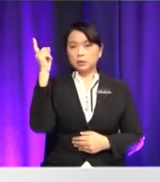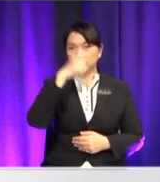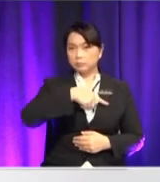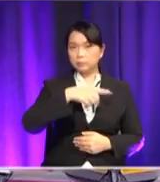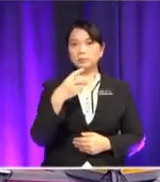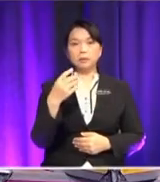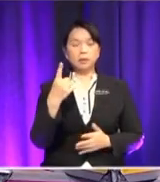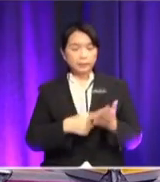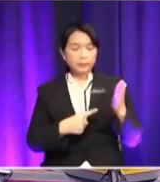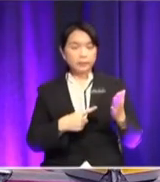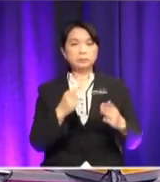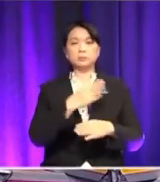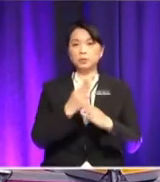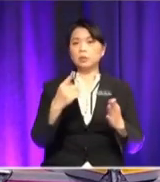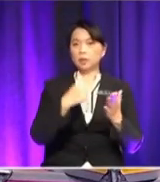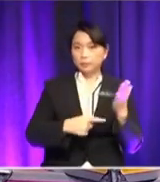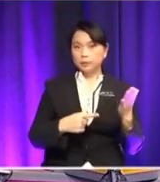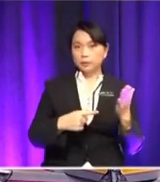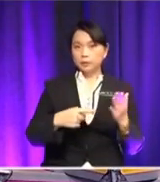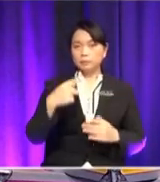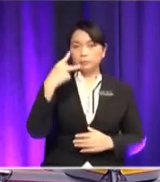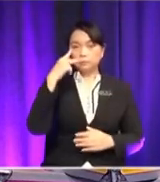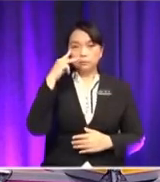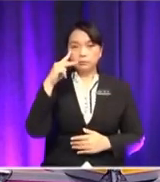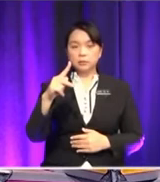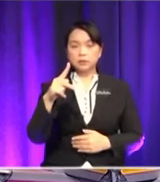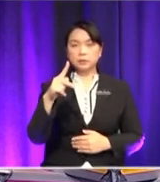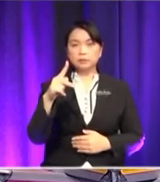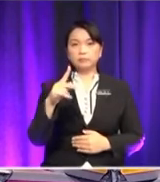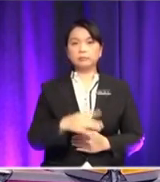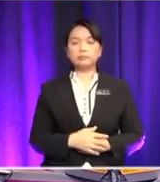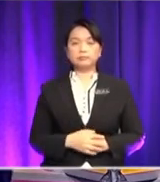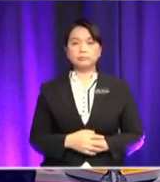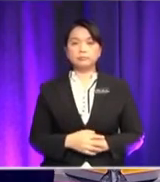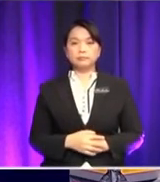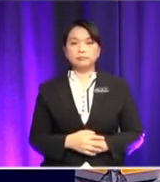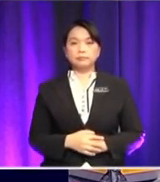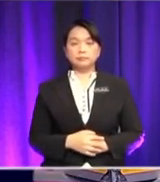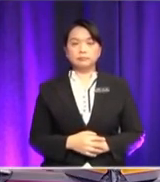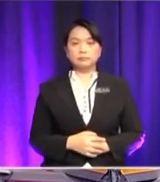is kalau disini buntu apa penduduk isi = panjang hadapan dipastikan dulu